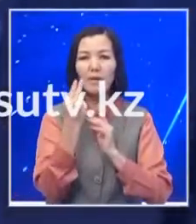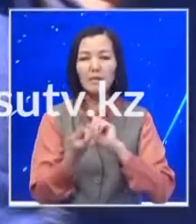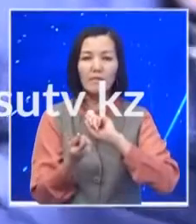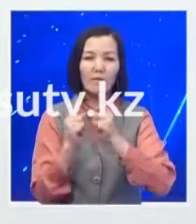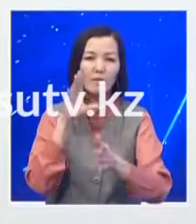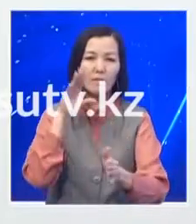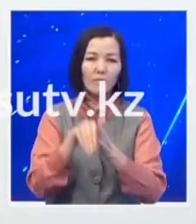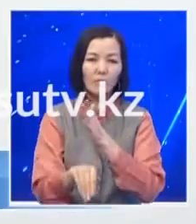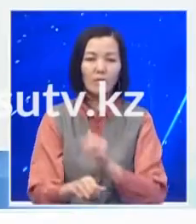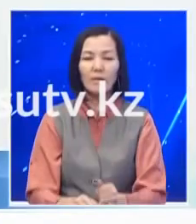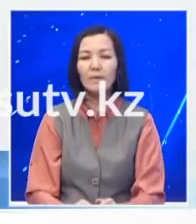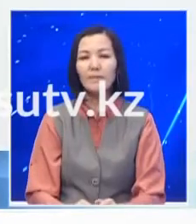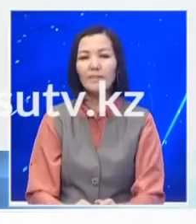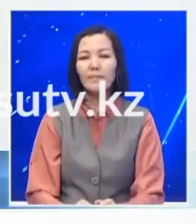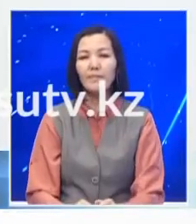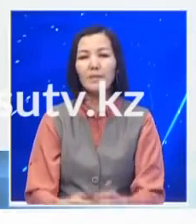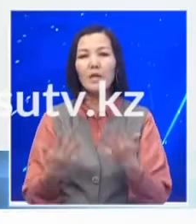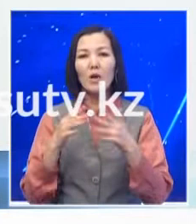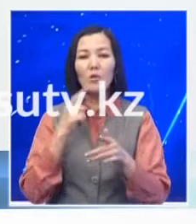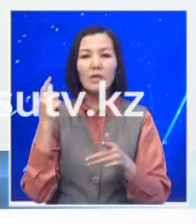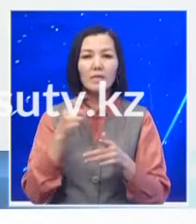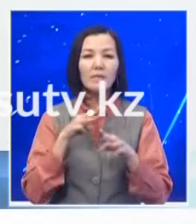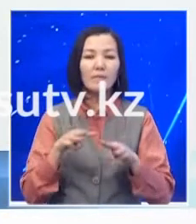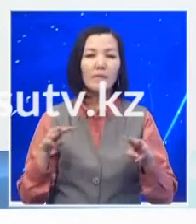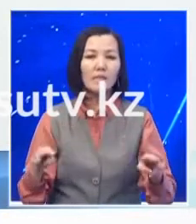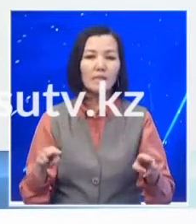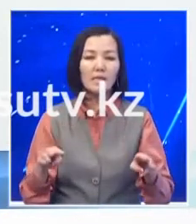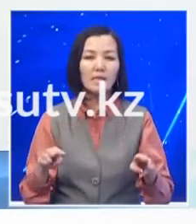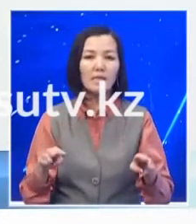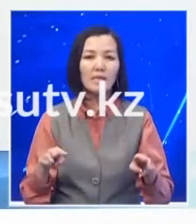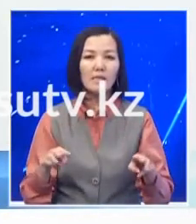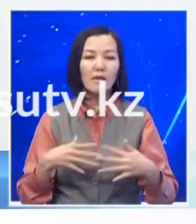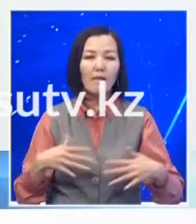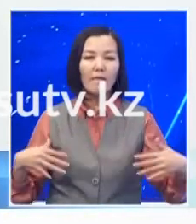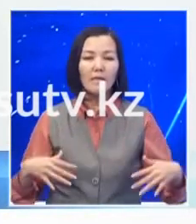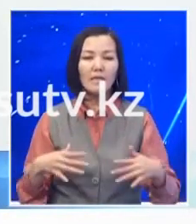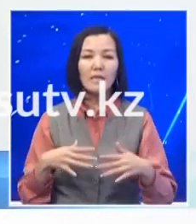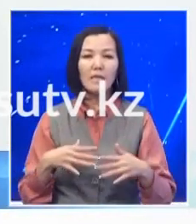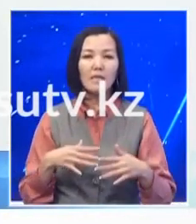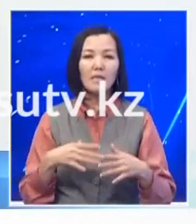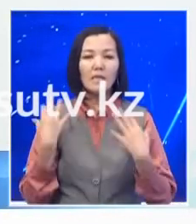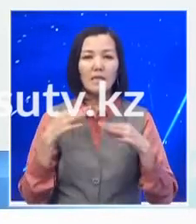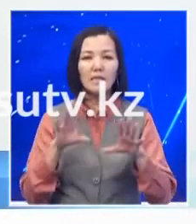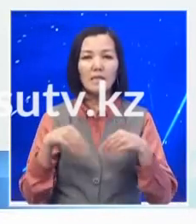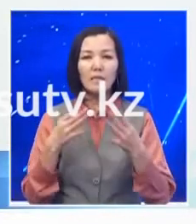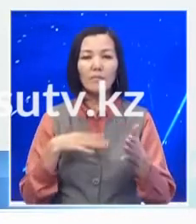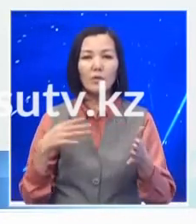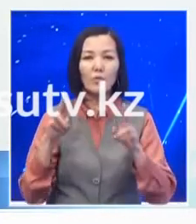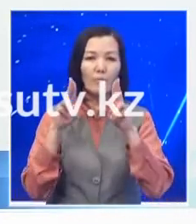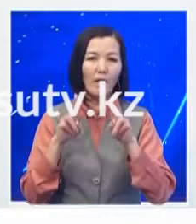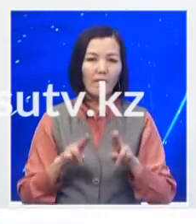енеді. Қазақстан Республикасының Ауыл шаруашылығы министрлігінің ветеринария саласындағы лицензия беру туралы